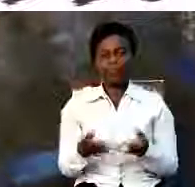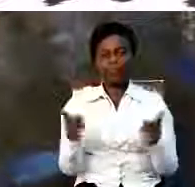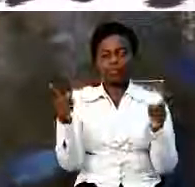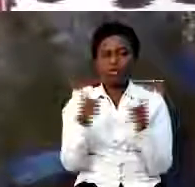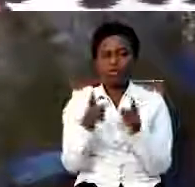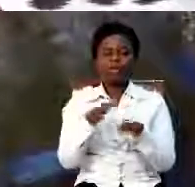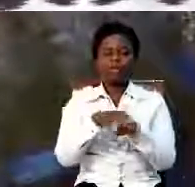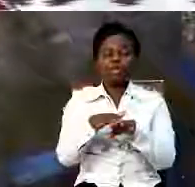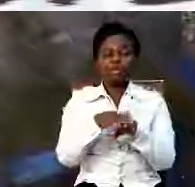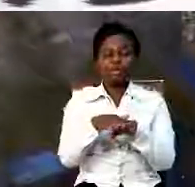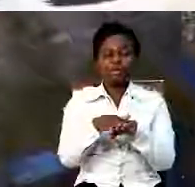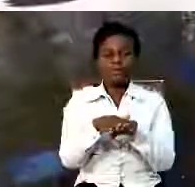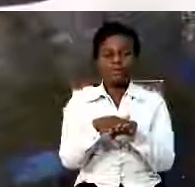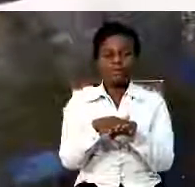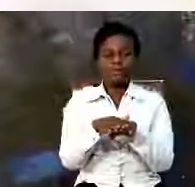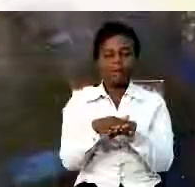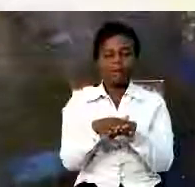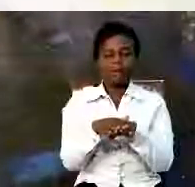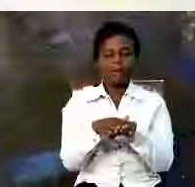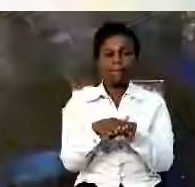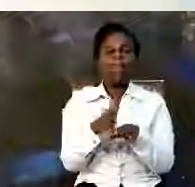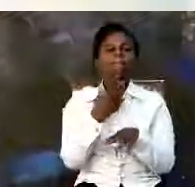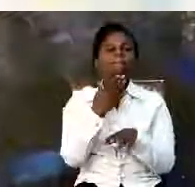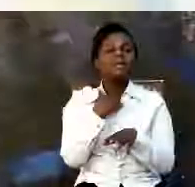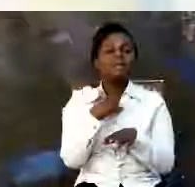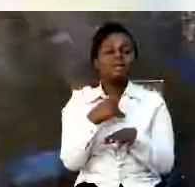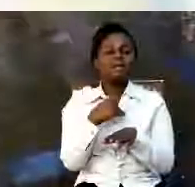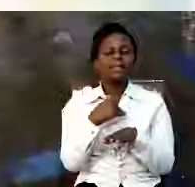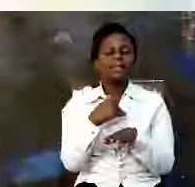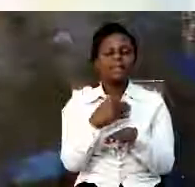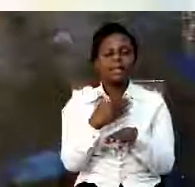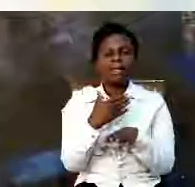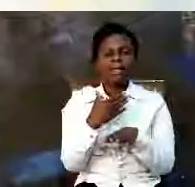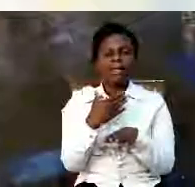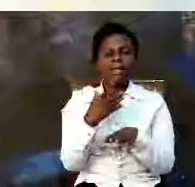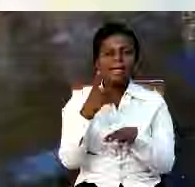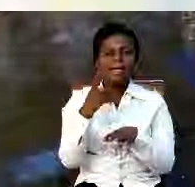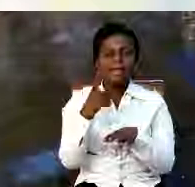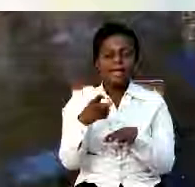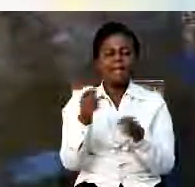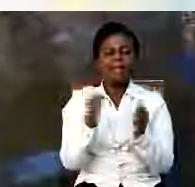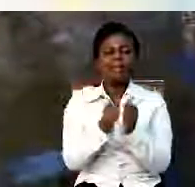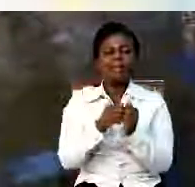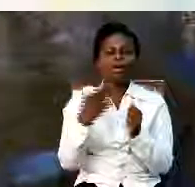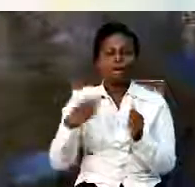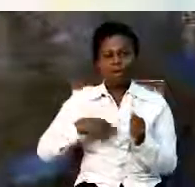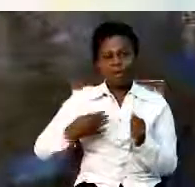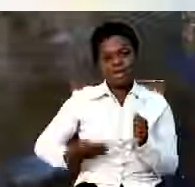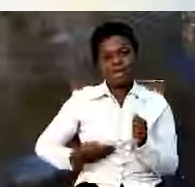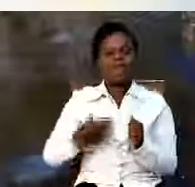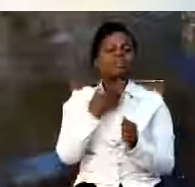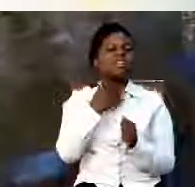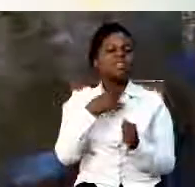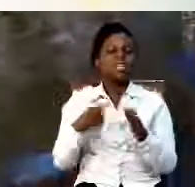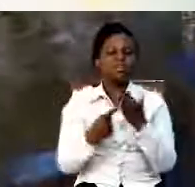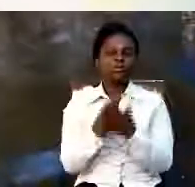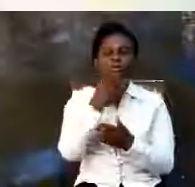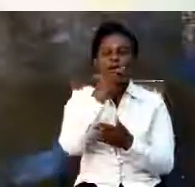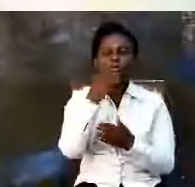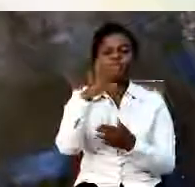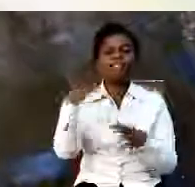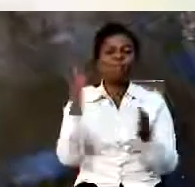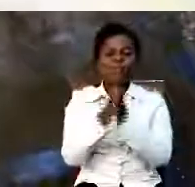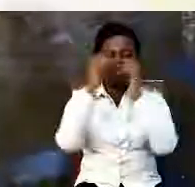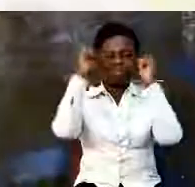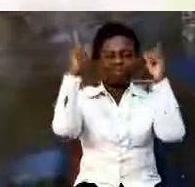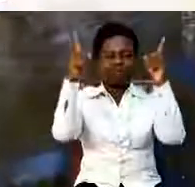nataka kuzungumzia juu ya mahitaji au yale mambo ambayo wanawake wanahitaji kutoka kwa waume zao. Bwana asifiwe